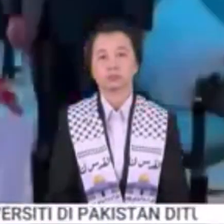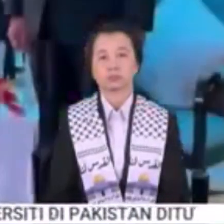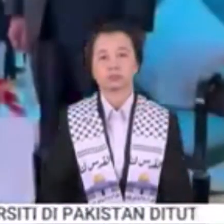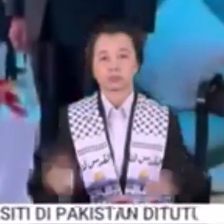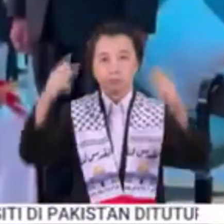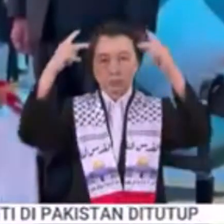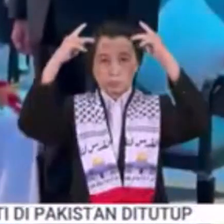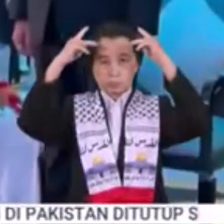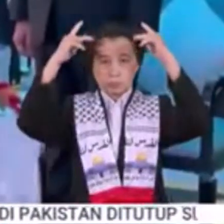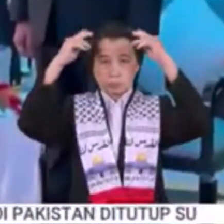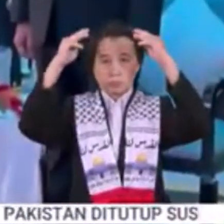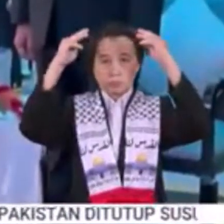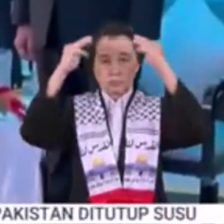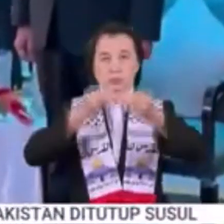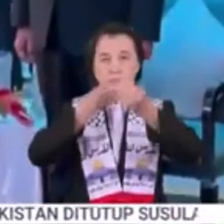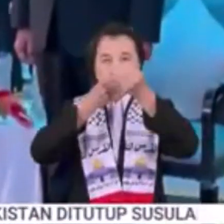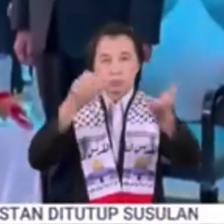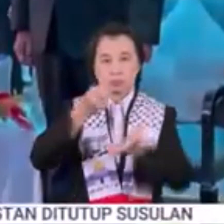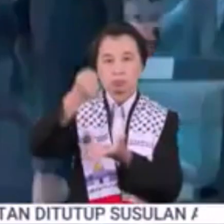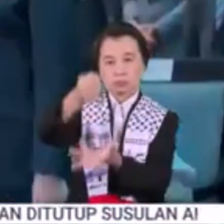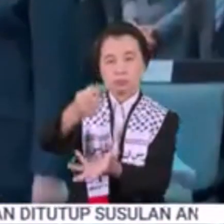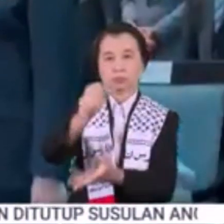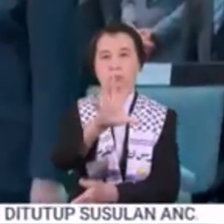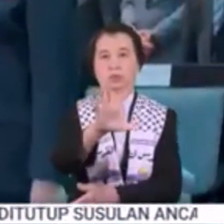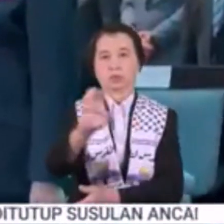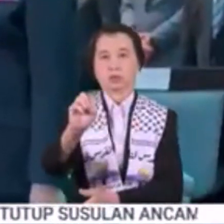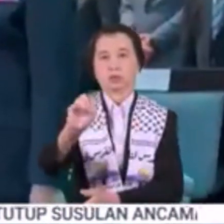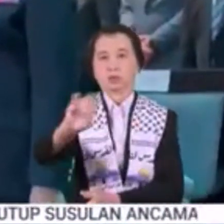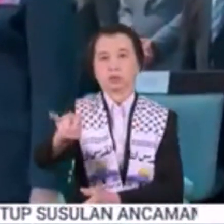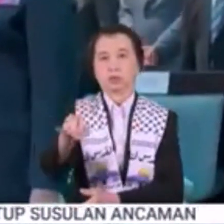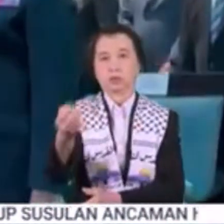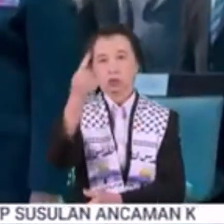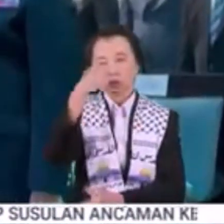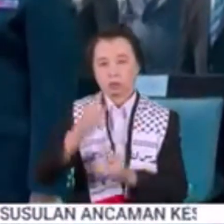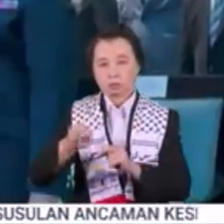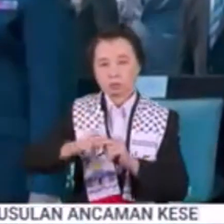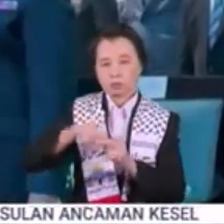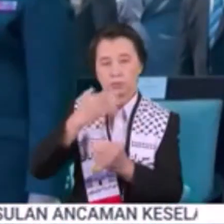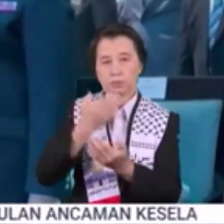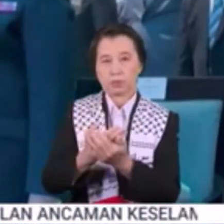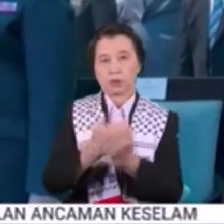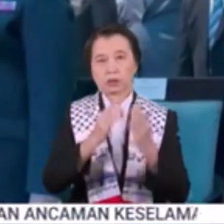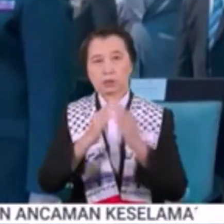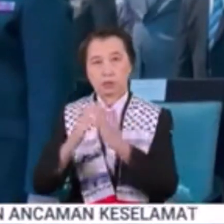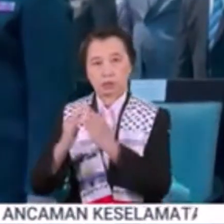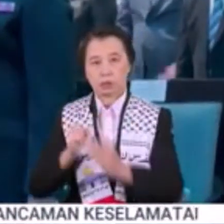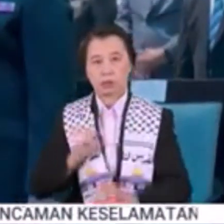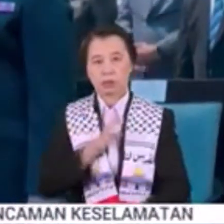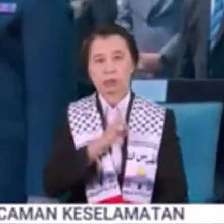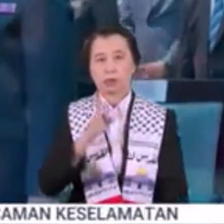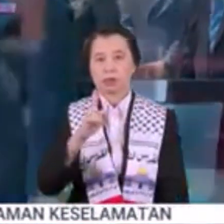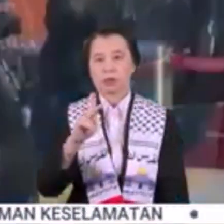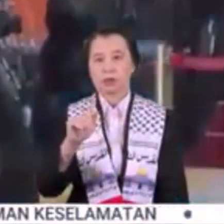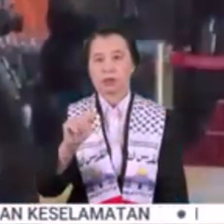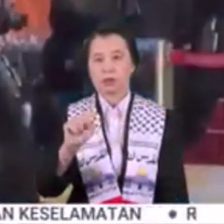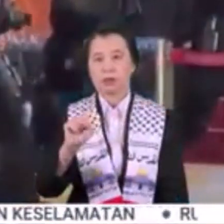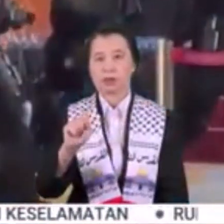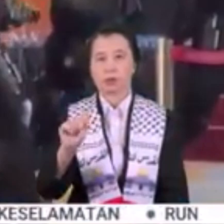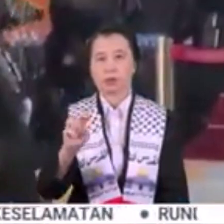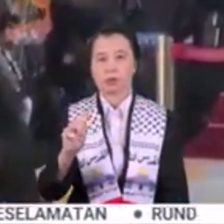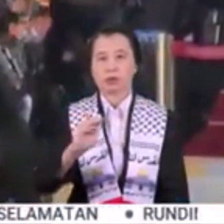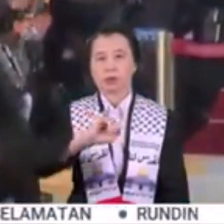Perdana Menteri Datuk Seri Anwar Ibrahim umum peruntukan RM50 juta untuk penambahbaikan perumahan kaki tangan Jabatan Kastam Diraja